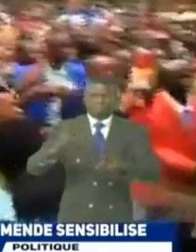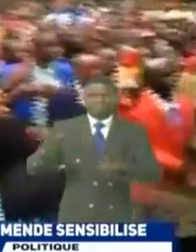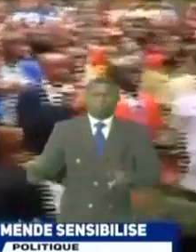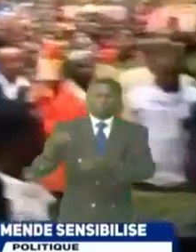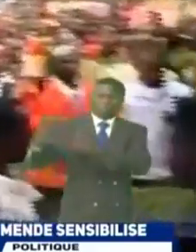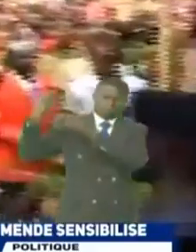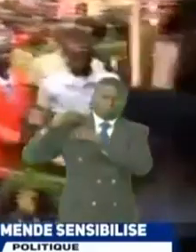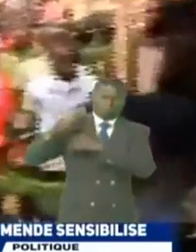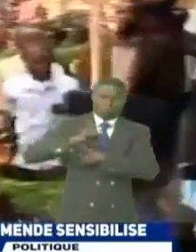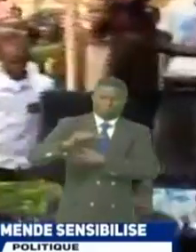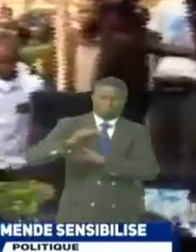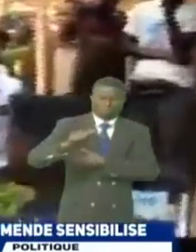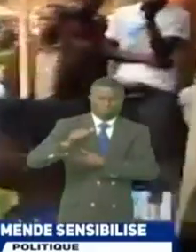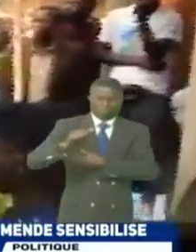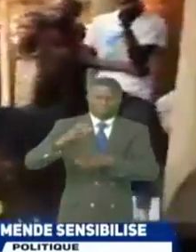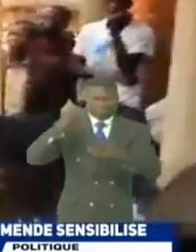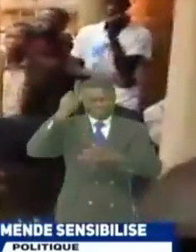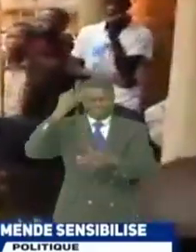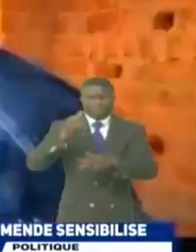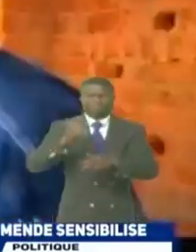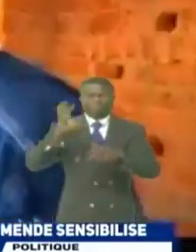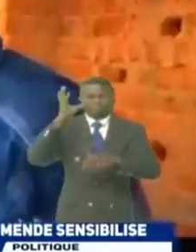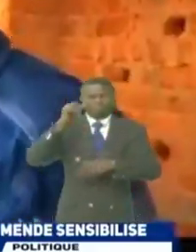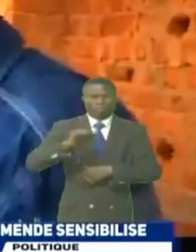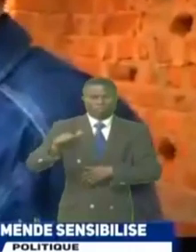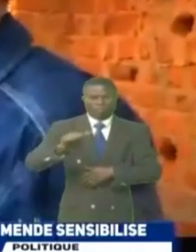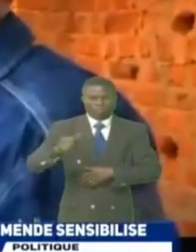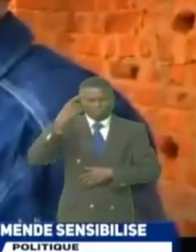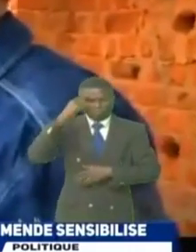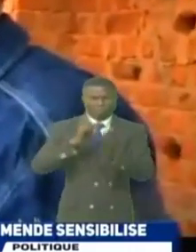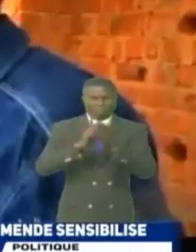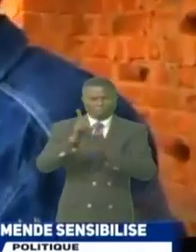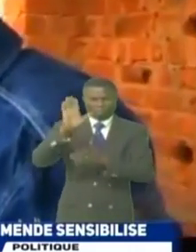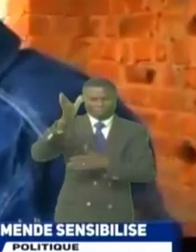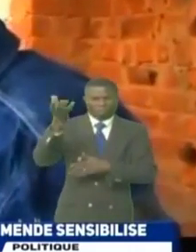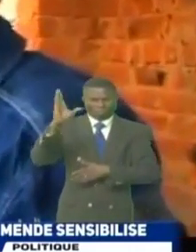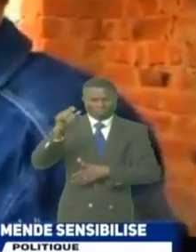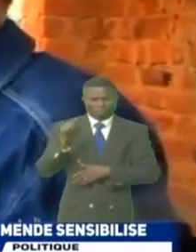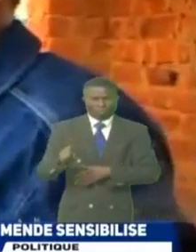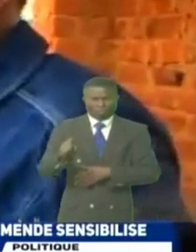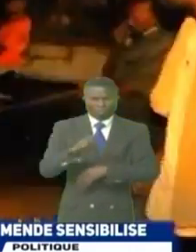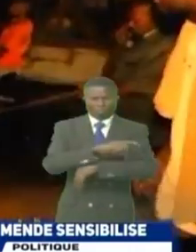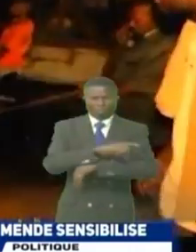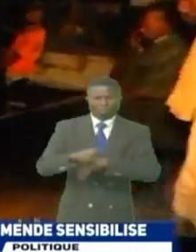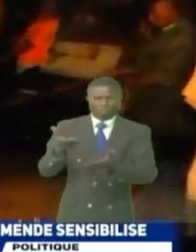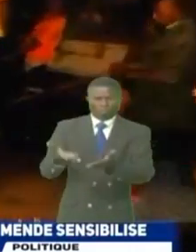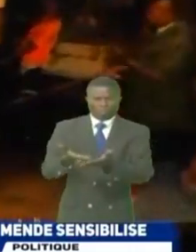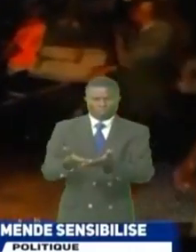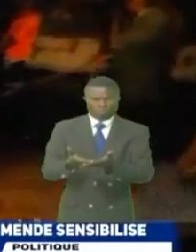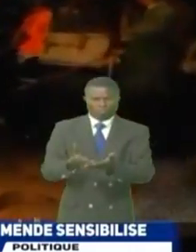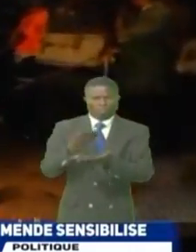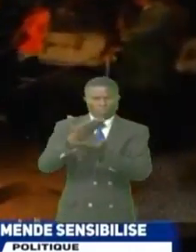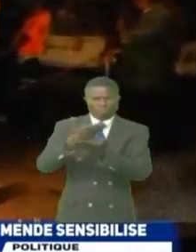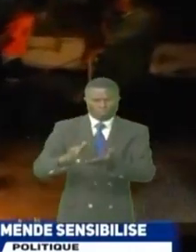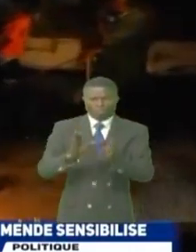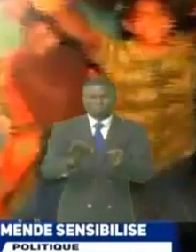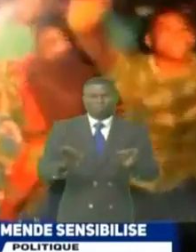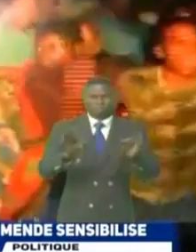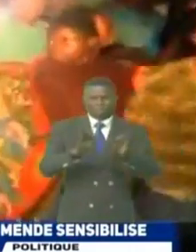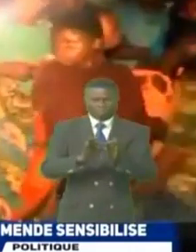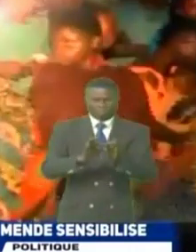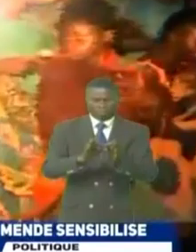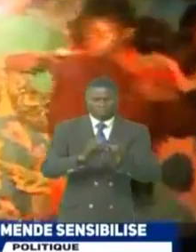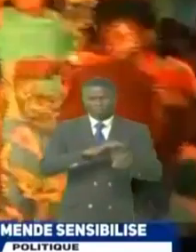pleinement en charge par des initiatives locales pour le développement de leur entité administrative. Étape ultime qui